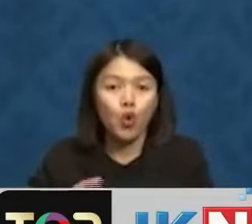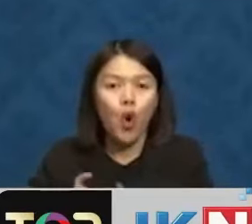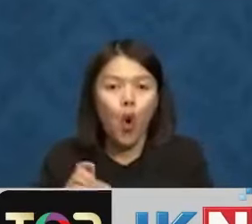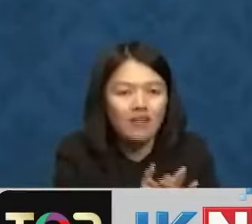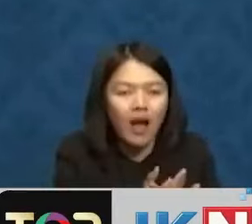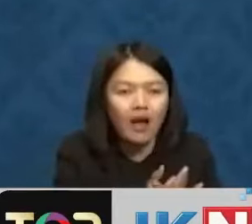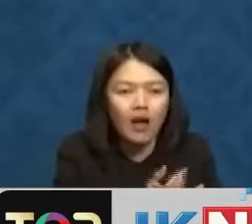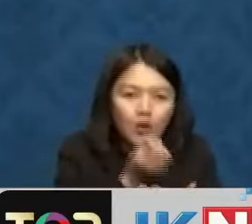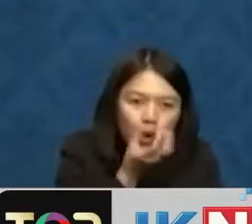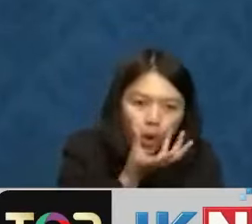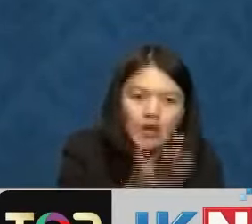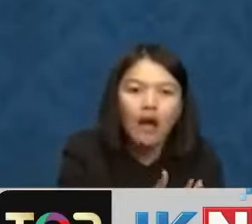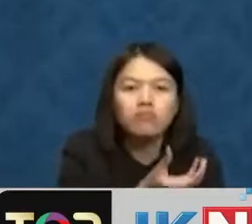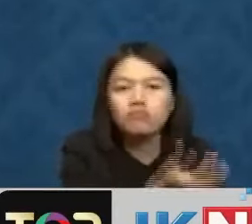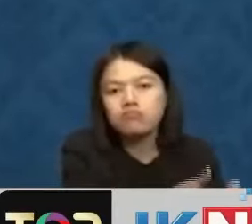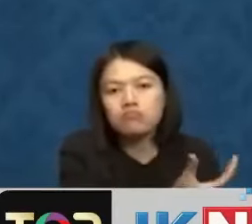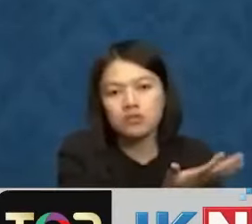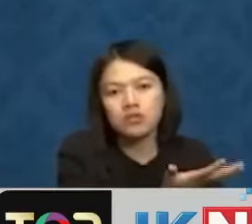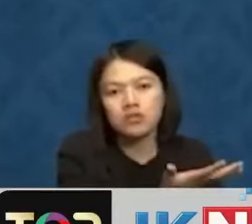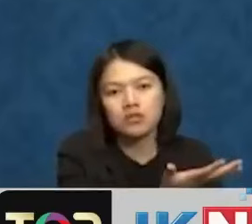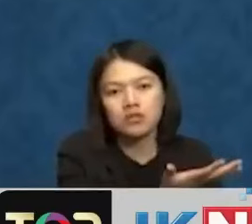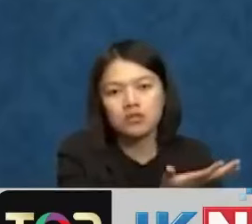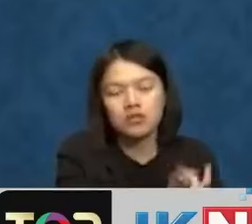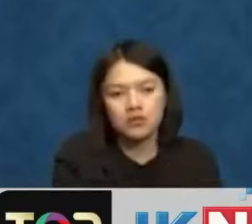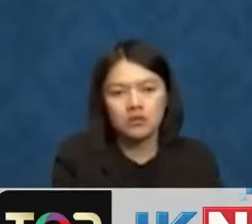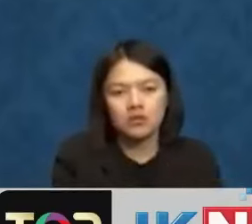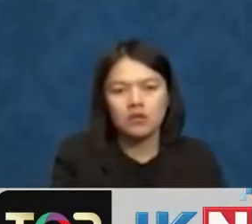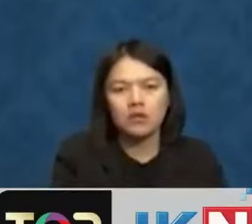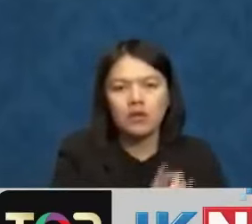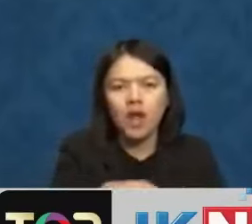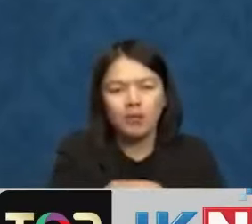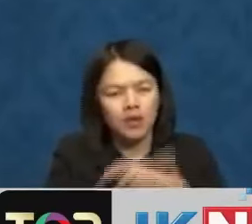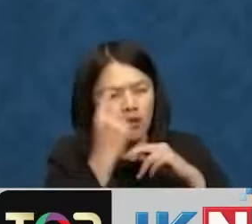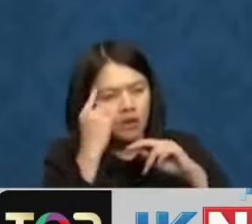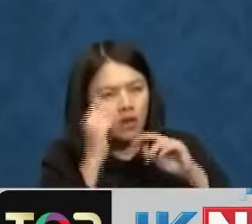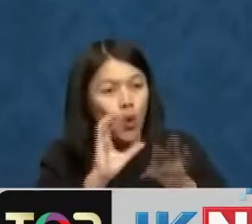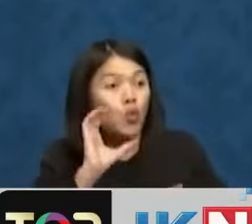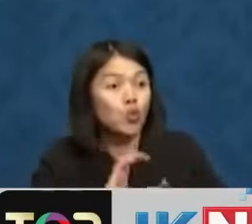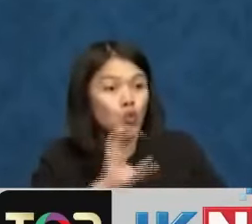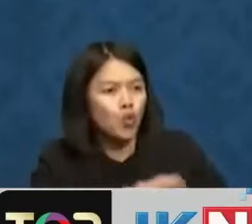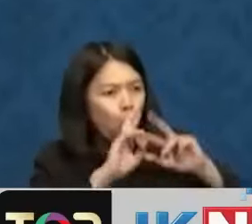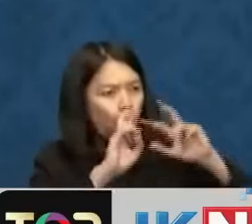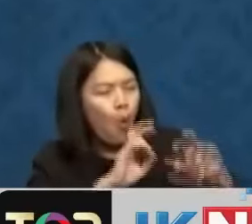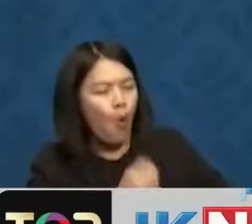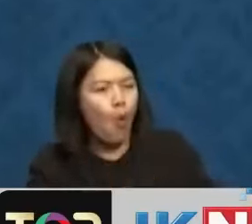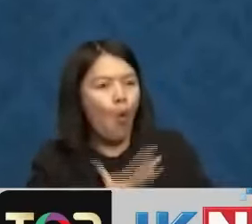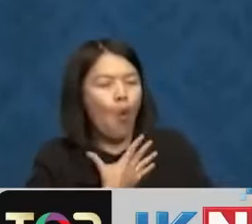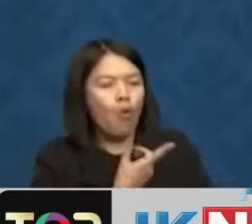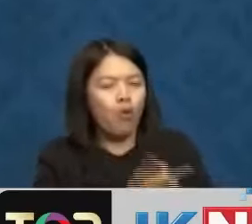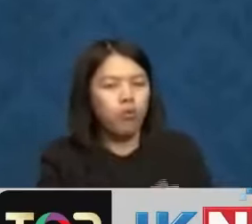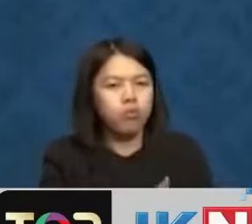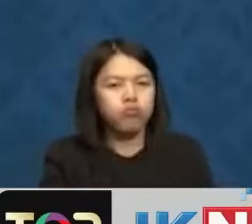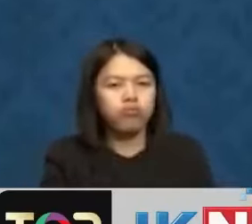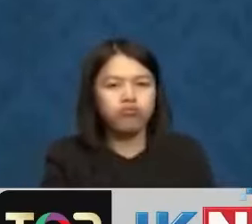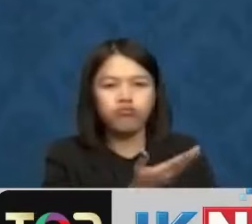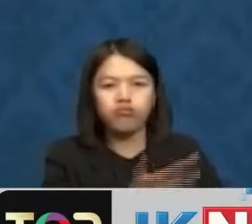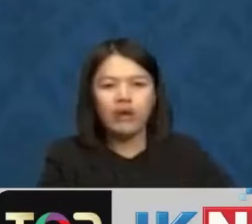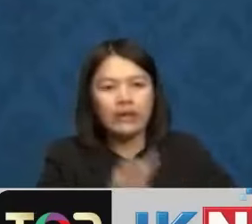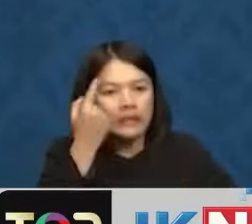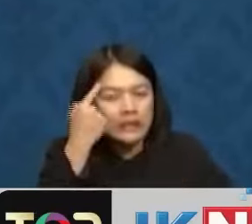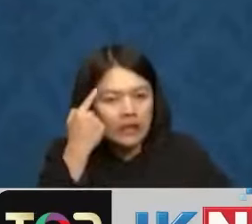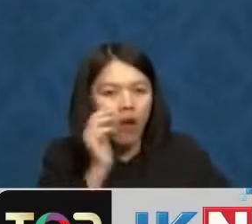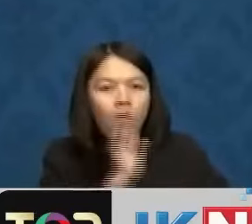ำเนี่ยมันเป็นการส่งสัญญาณที่ผิดคือกู้มาแจก นักวิเคราะห์ตกใจ แจกเงินไม่ทำให้หายจน ตกใจใน แล้วเงินที่เอามา